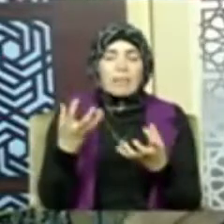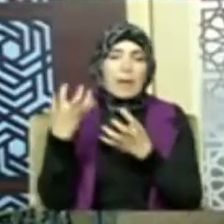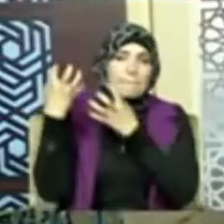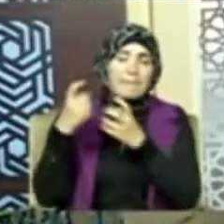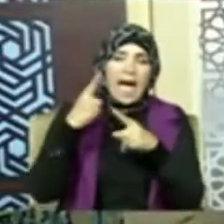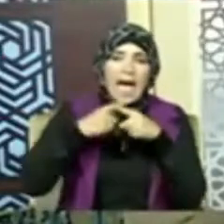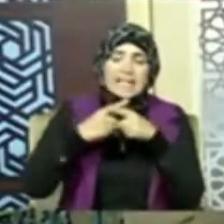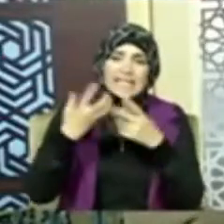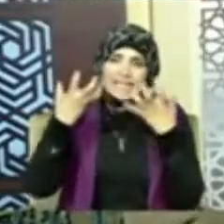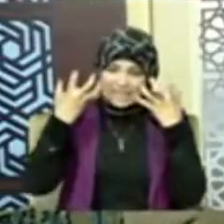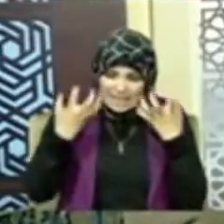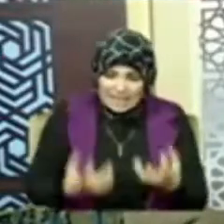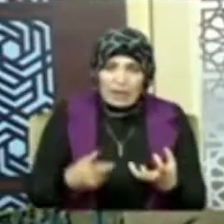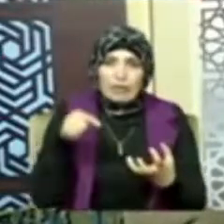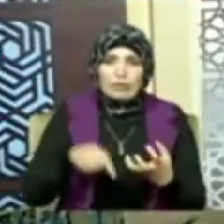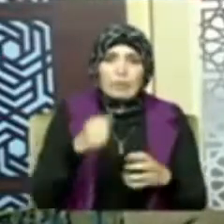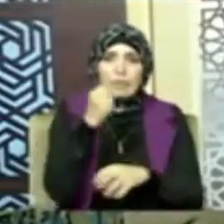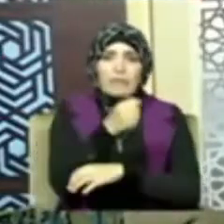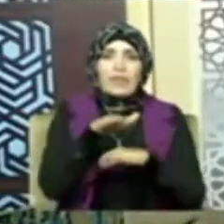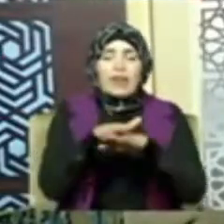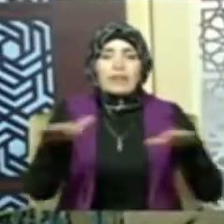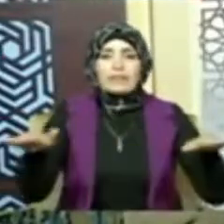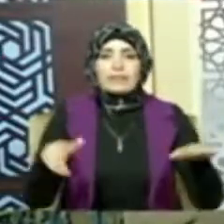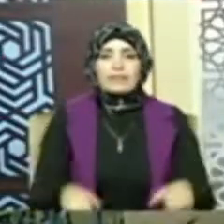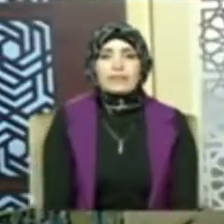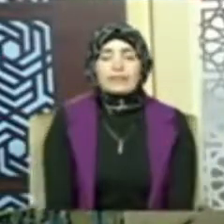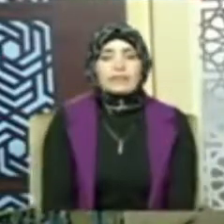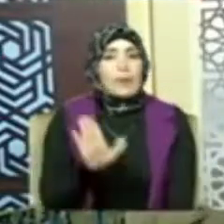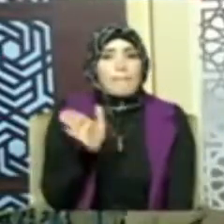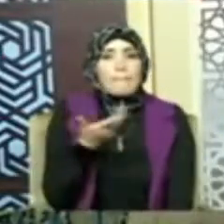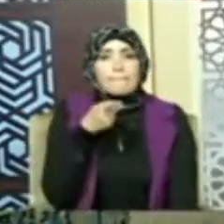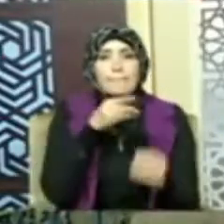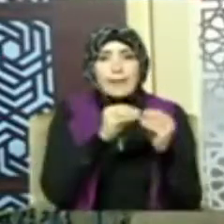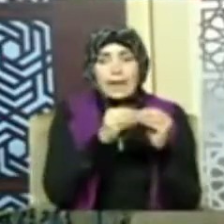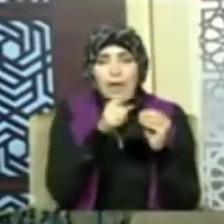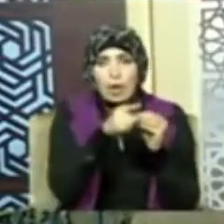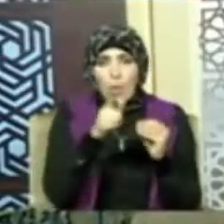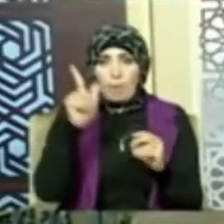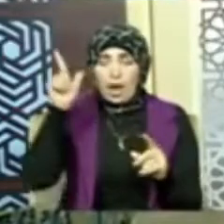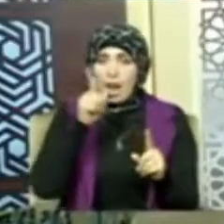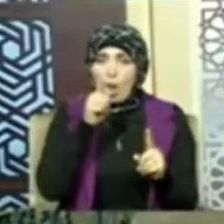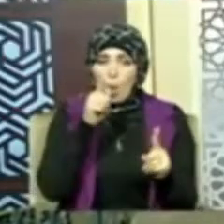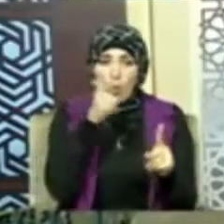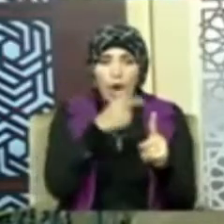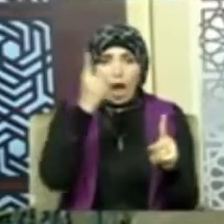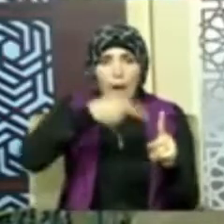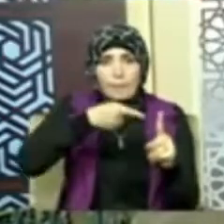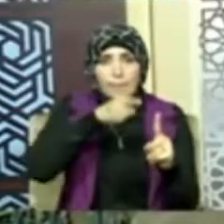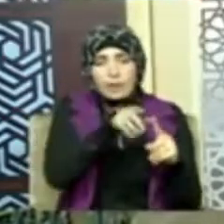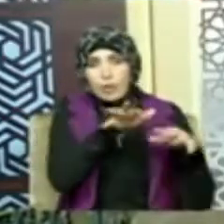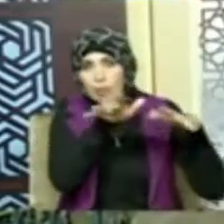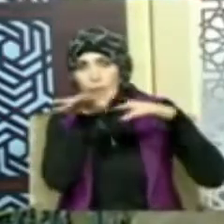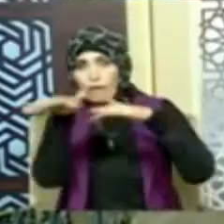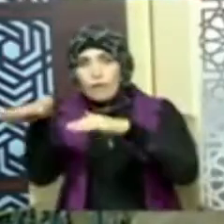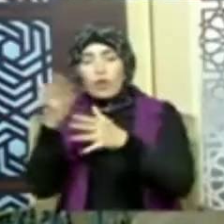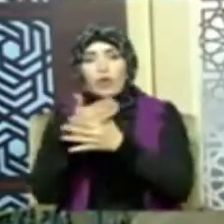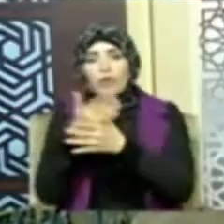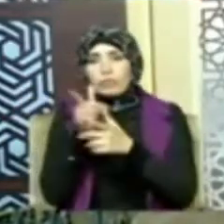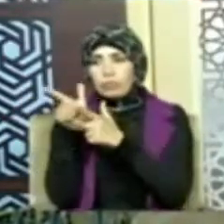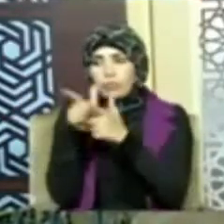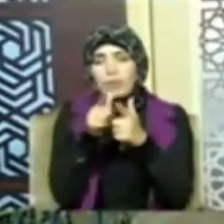الأرض. يا أيها الذين آمنوا ما لكم إذا قيل لكم انفروا في سبيل